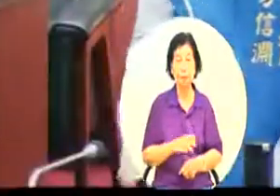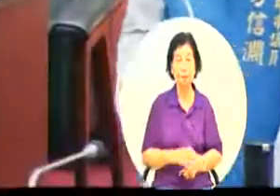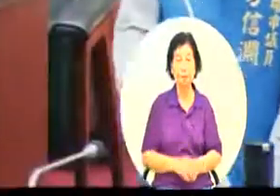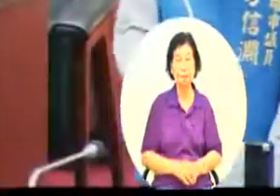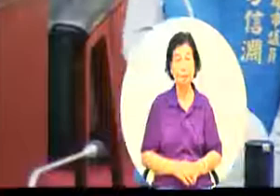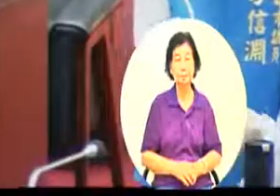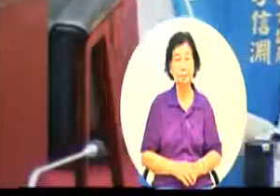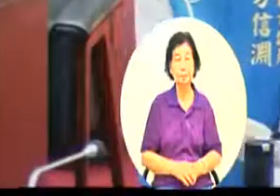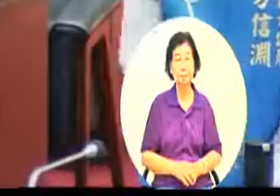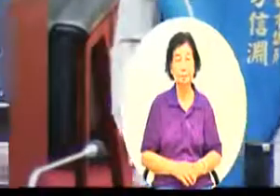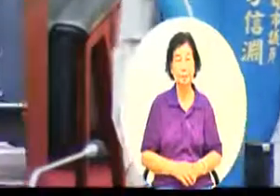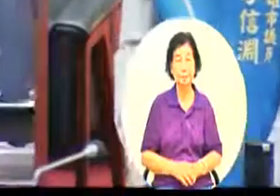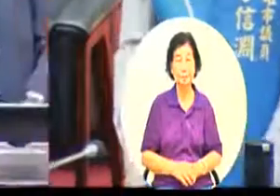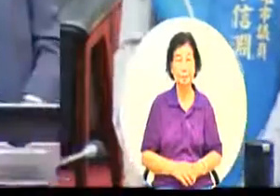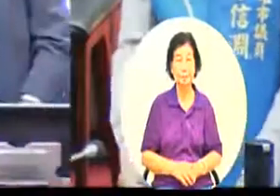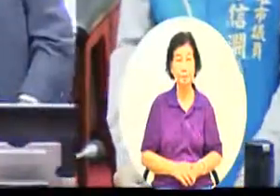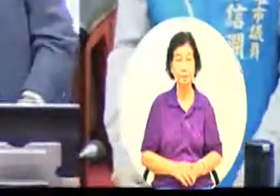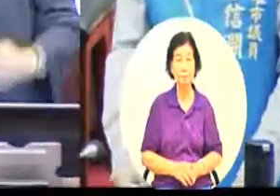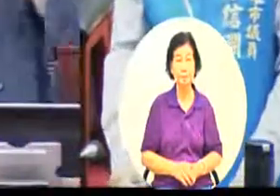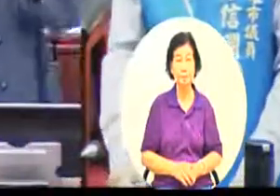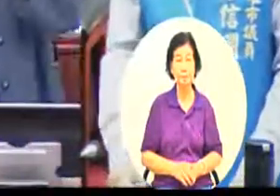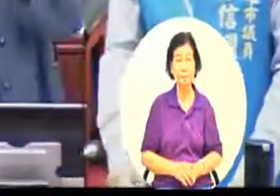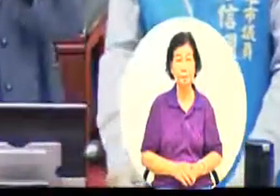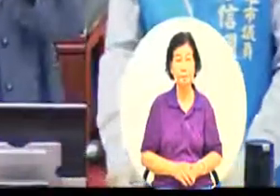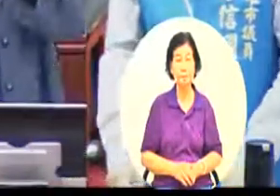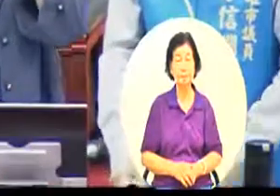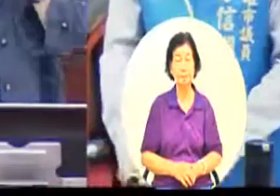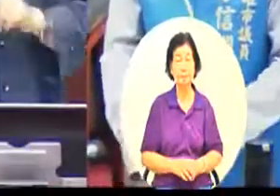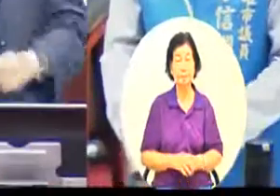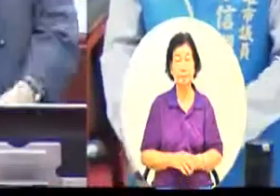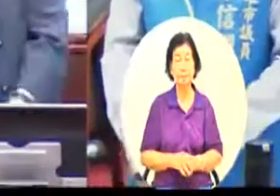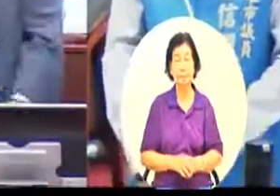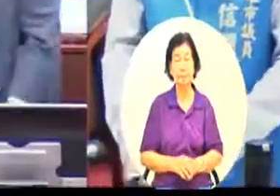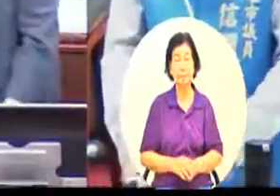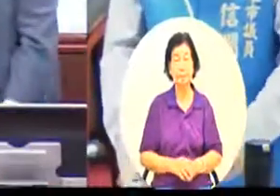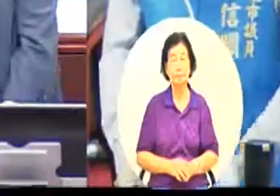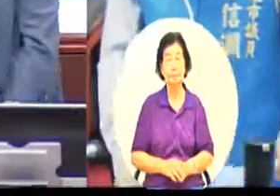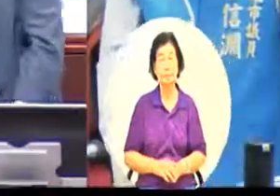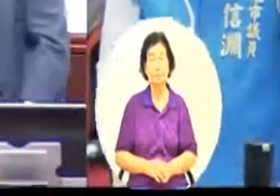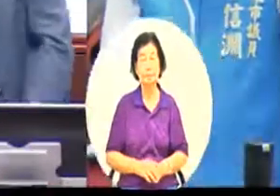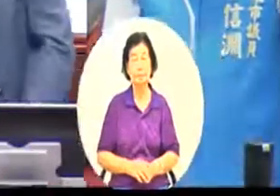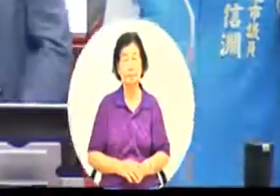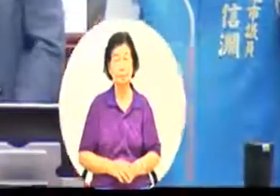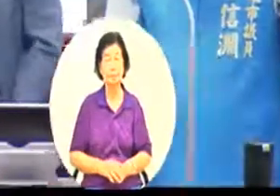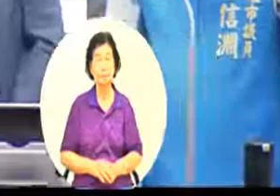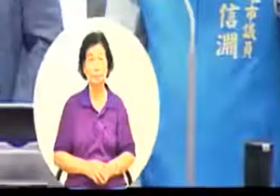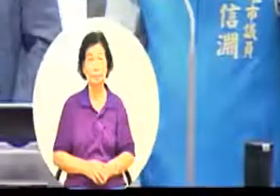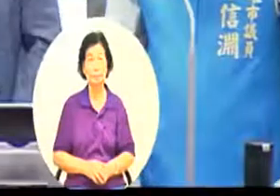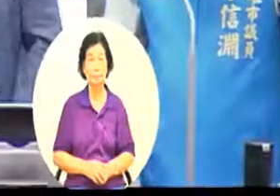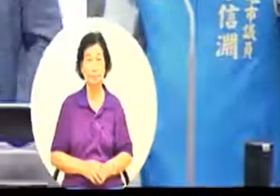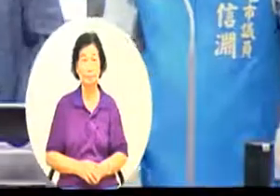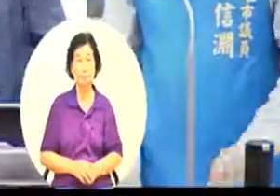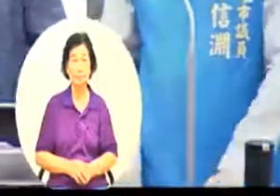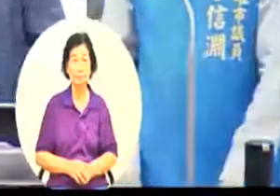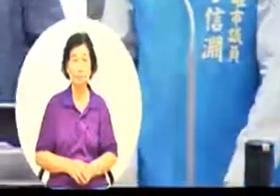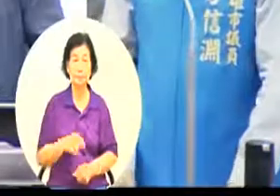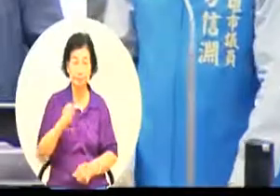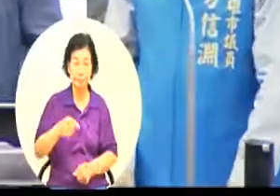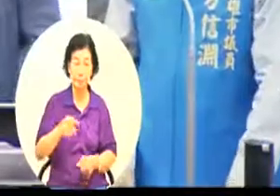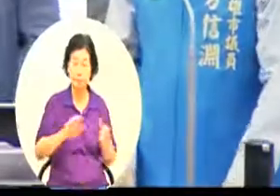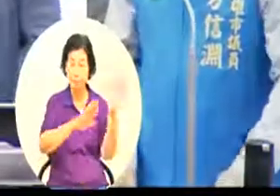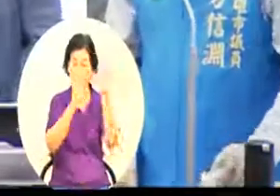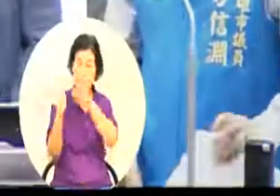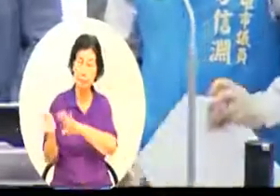市长回答。 嗯，多谢局长，多谢本议员。这差不多30年来